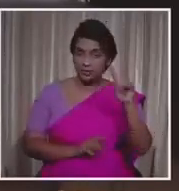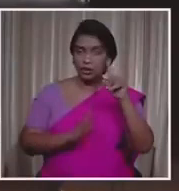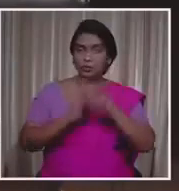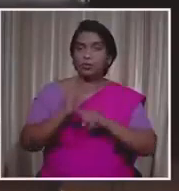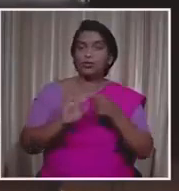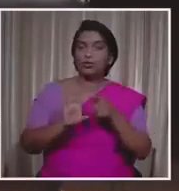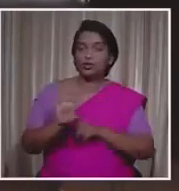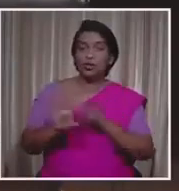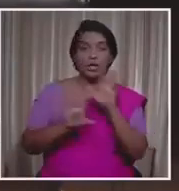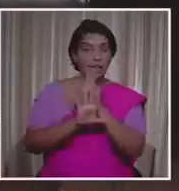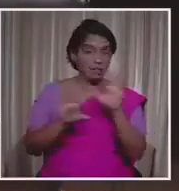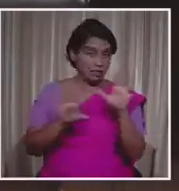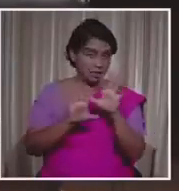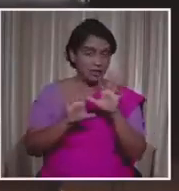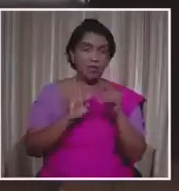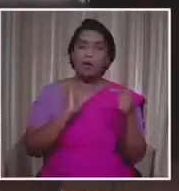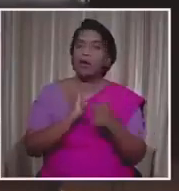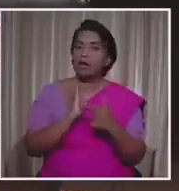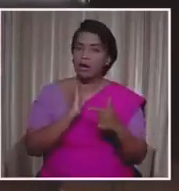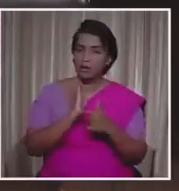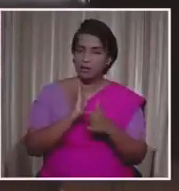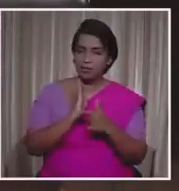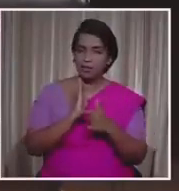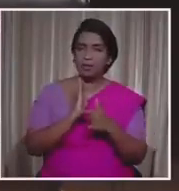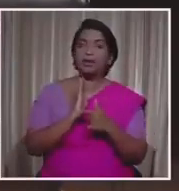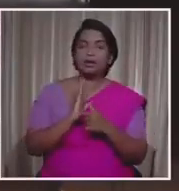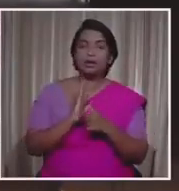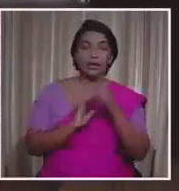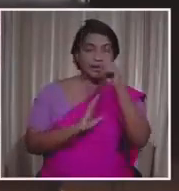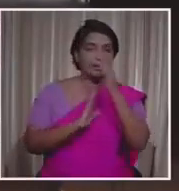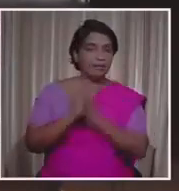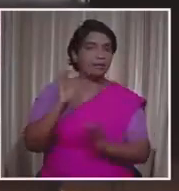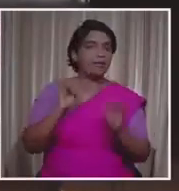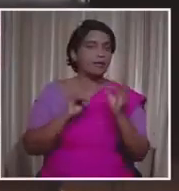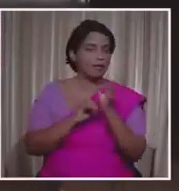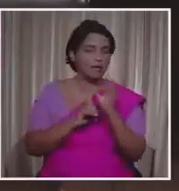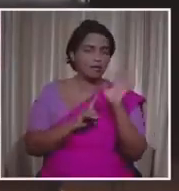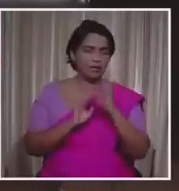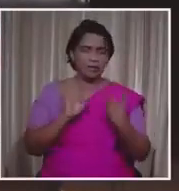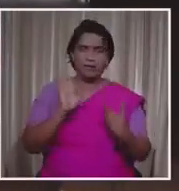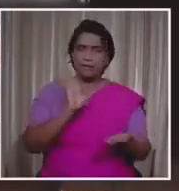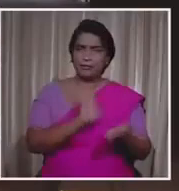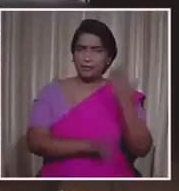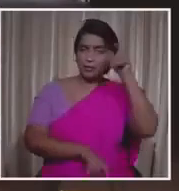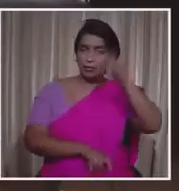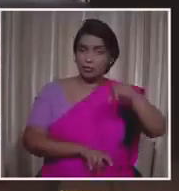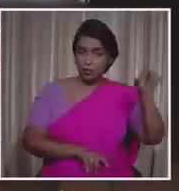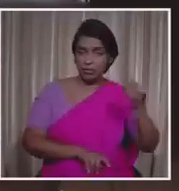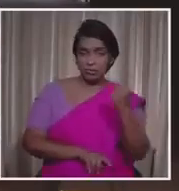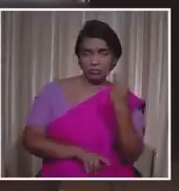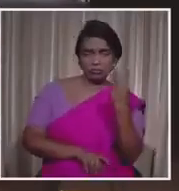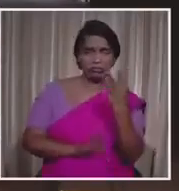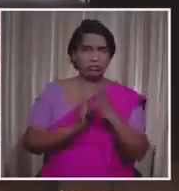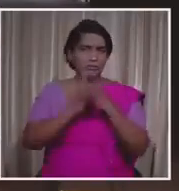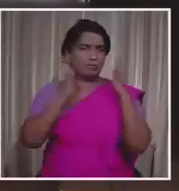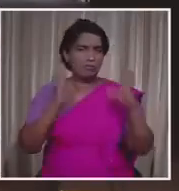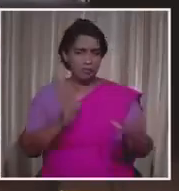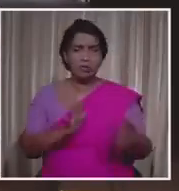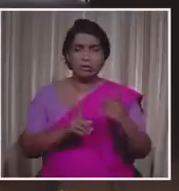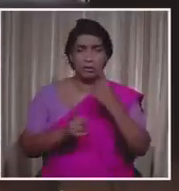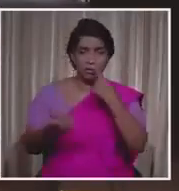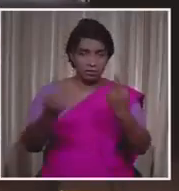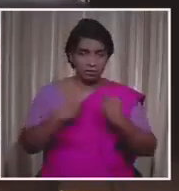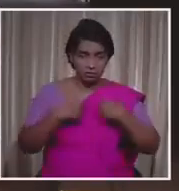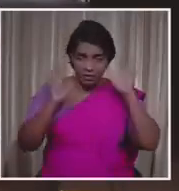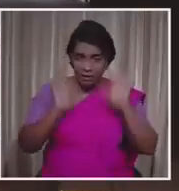මාස 19 වැනි අඟහරුවාදා එක් මන්ත්‍රීවරයෙකුට වඩා වැඩි දෙනෙකුගේ නම් යෝජනා කර ස්ථිර කරනු